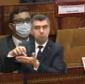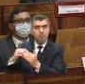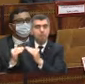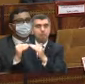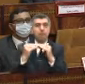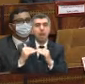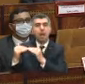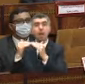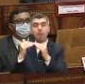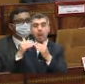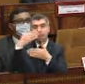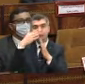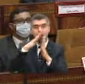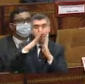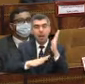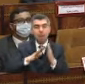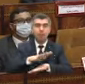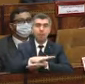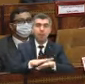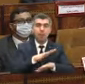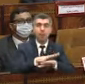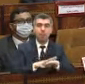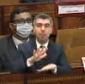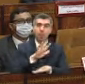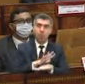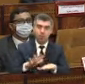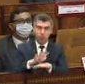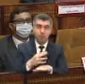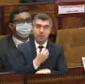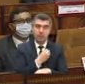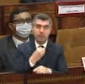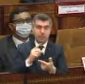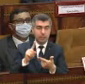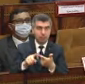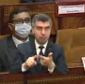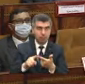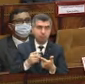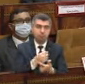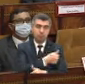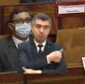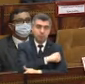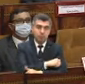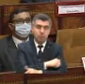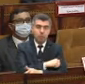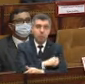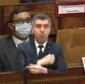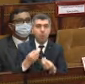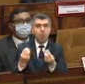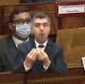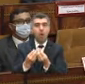بين مختلف جهات المملكة، ومن أطقم صحية ومن تعبئة للقطاع الخاص؟